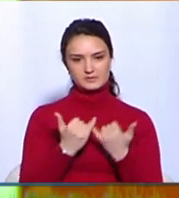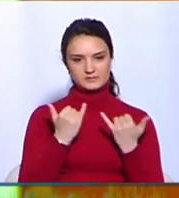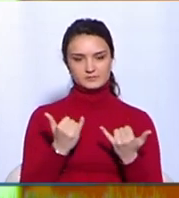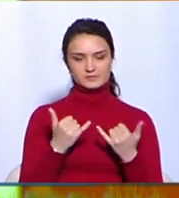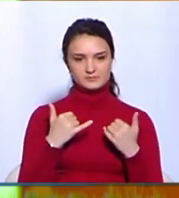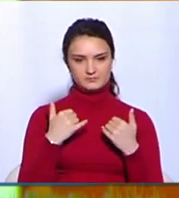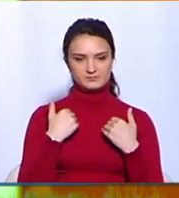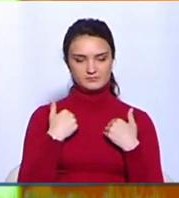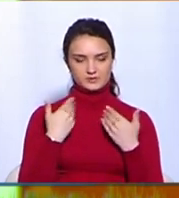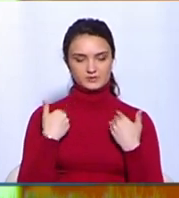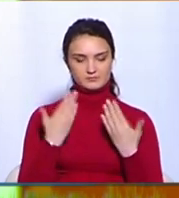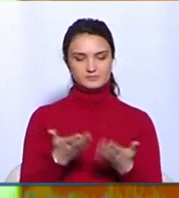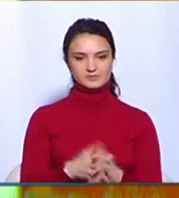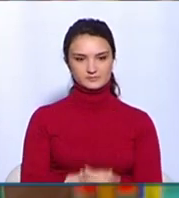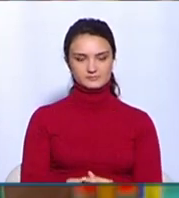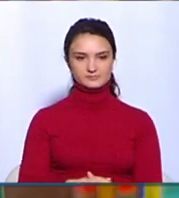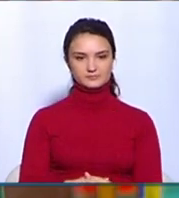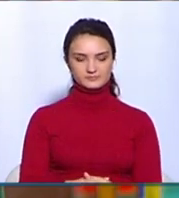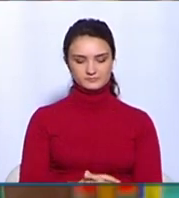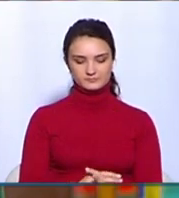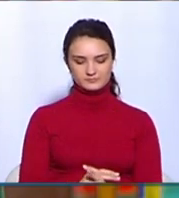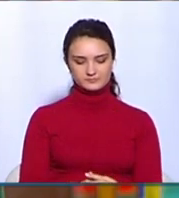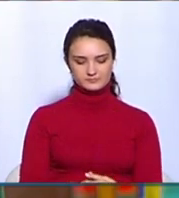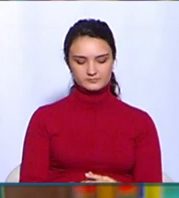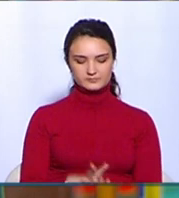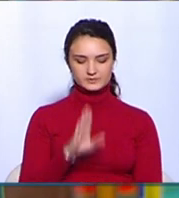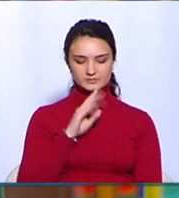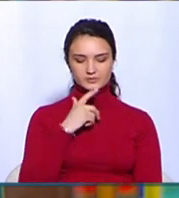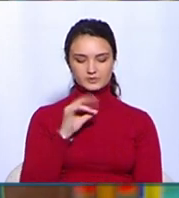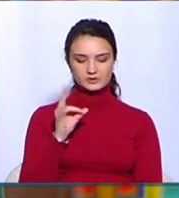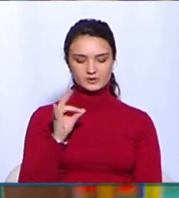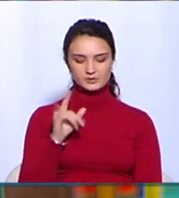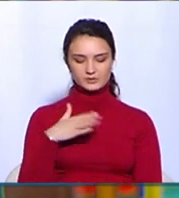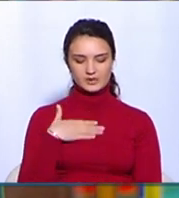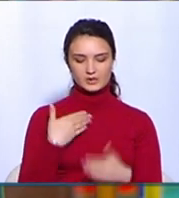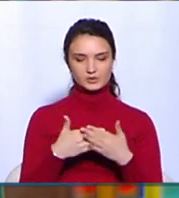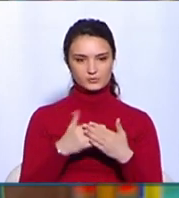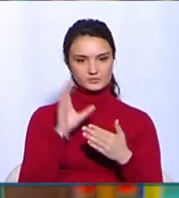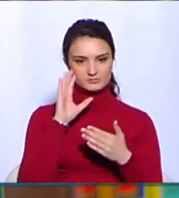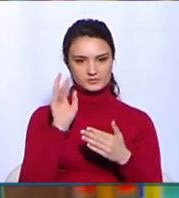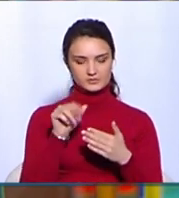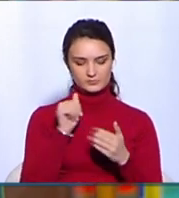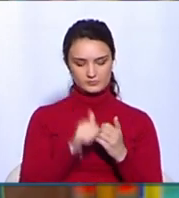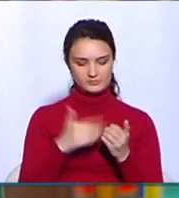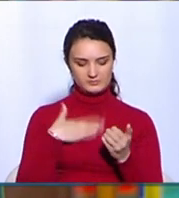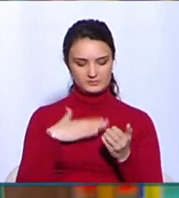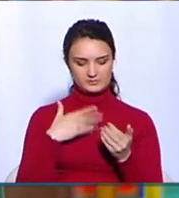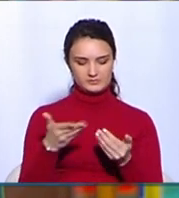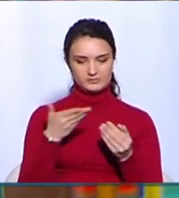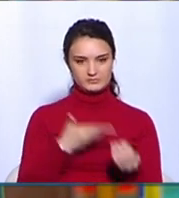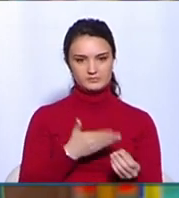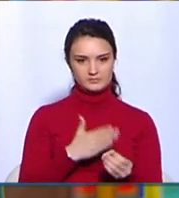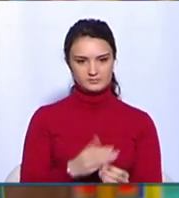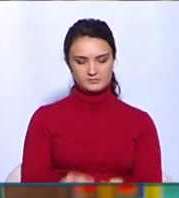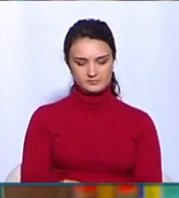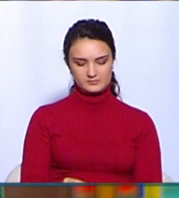პატივისცემით მოგესალმებით თქვენ. მადლობთ. ქალბატონი ნინოს აქტიური მსმენელი ვარ ყოველთვის და ძალიან გამიხარდა, რომ ამდილით ეთერში